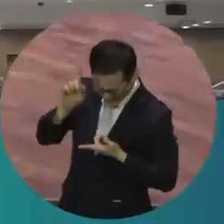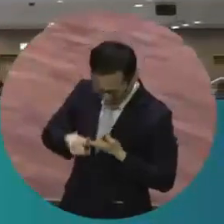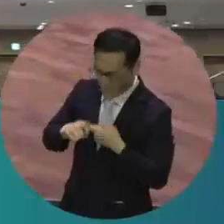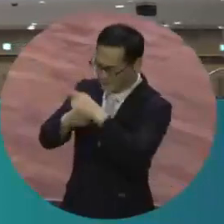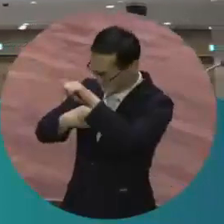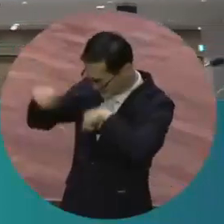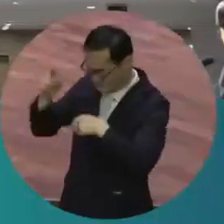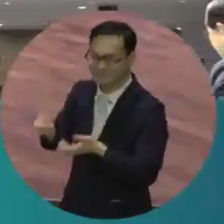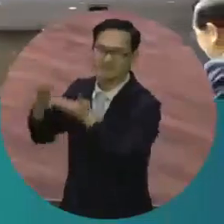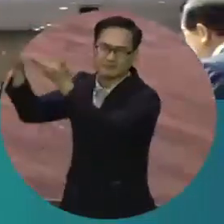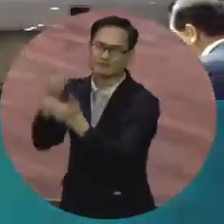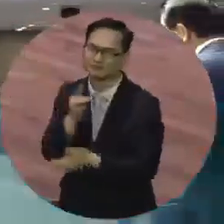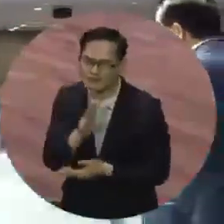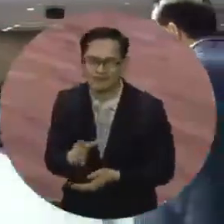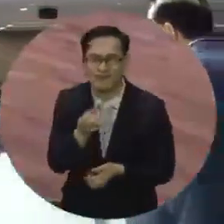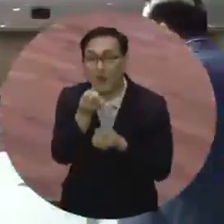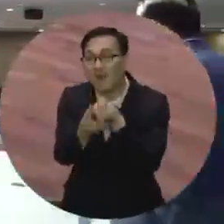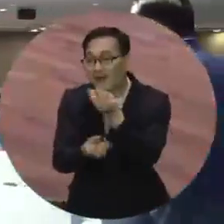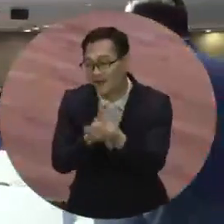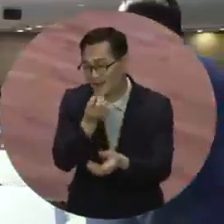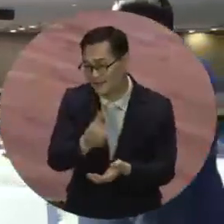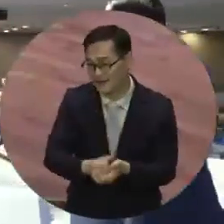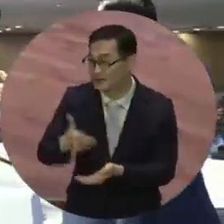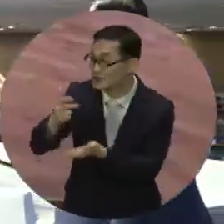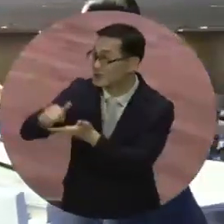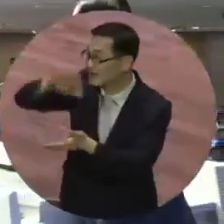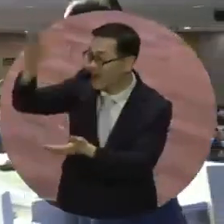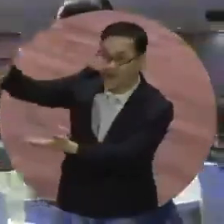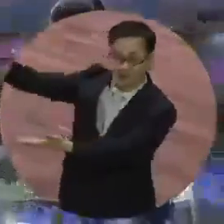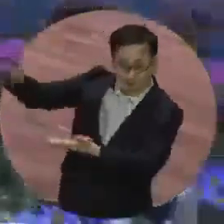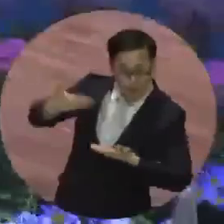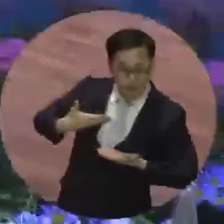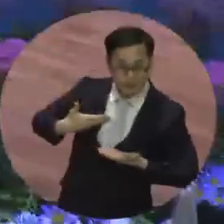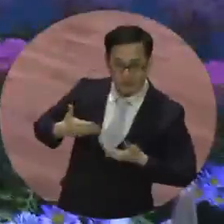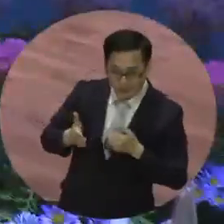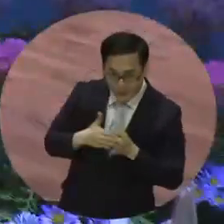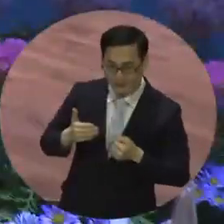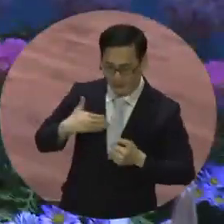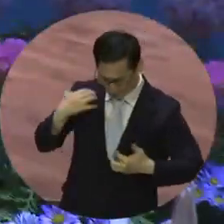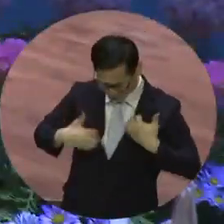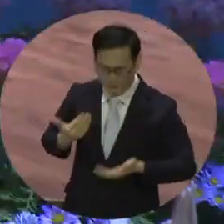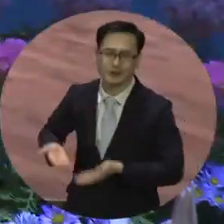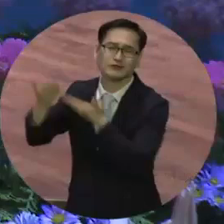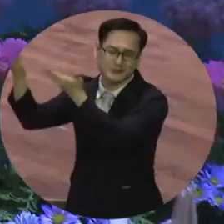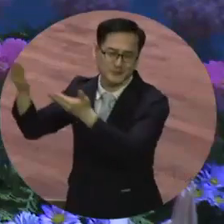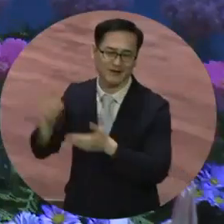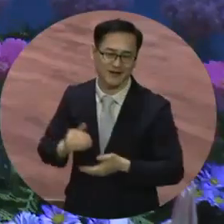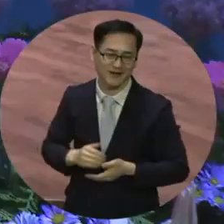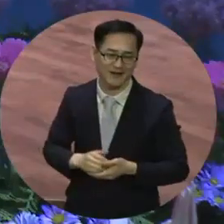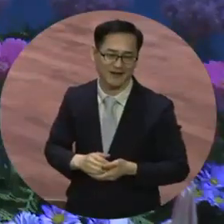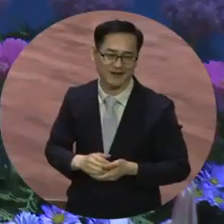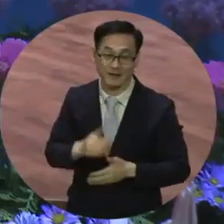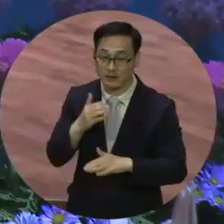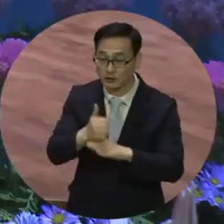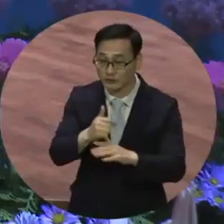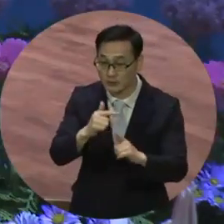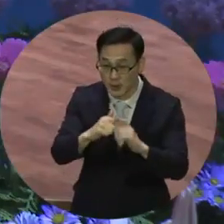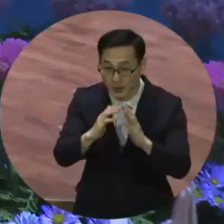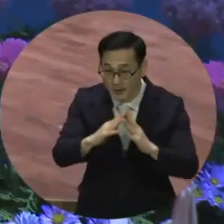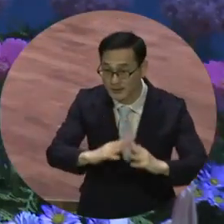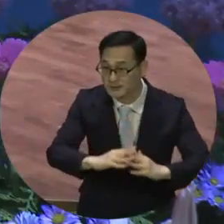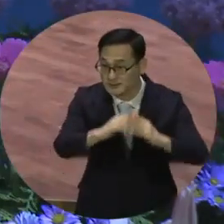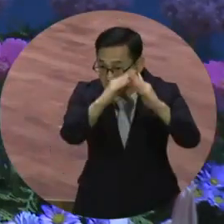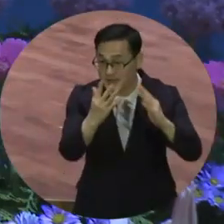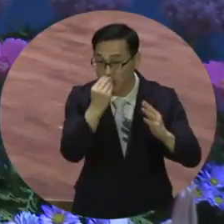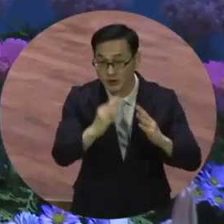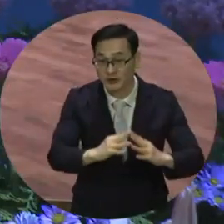뿐이다. 주님 주신 것 드립니다. 주님을 위해서 성전을 지으면서.